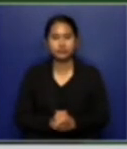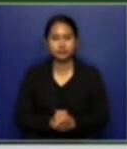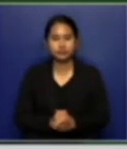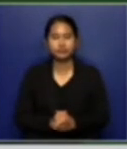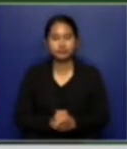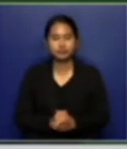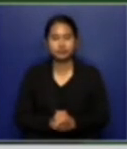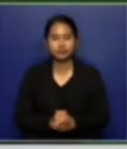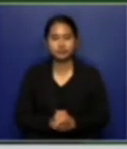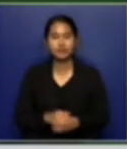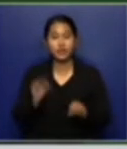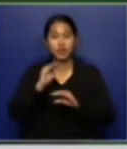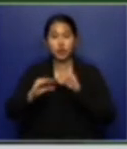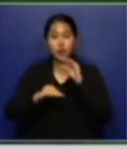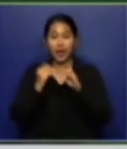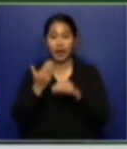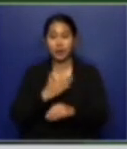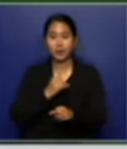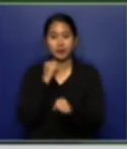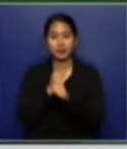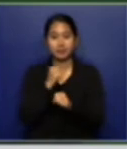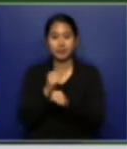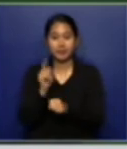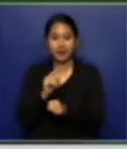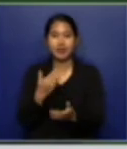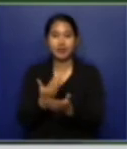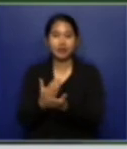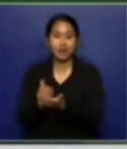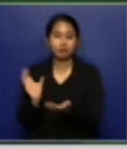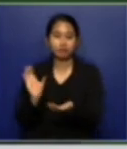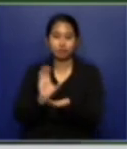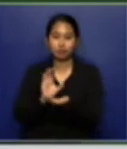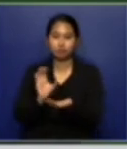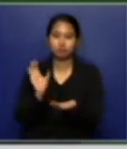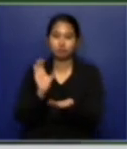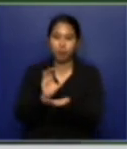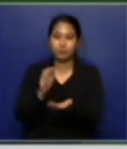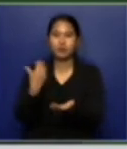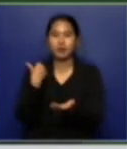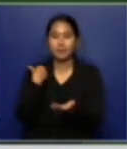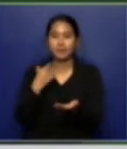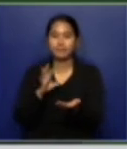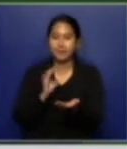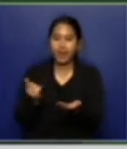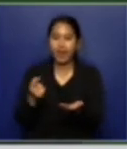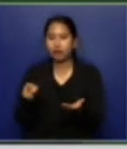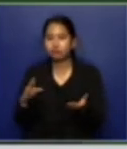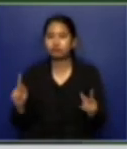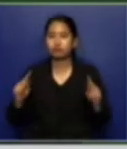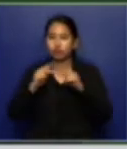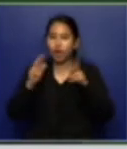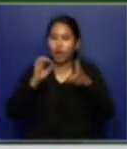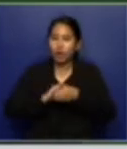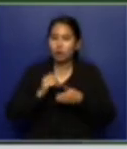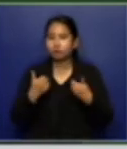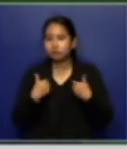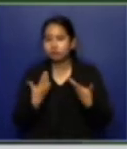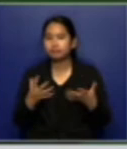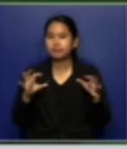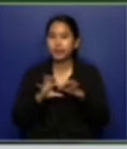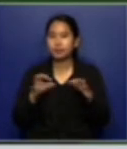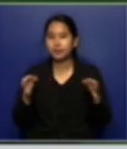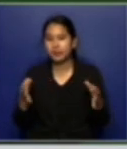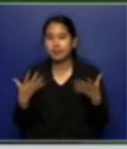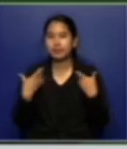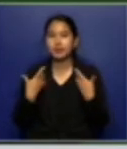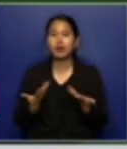นใหญ่นะคะที่เราทำกันอยู่ตรงนี้ก็คือเราใส่งบประมาณเข้าไปอาจจะมีการบูรณาการบ้างไม่มีบ้างแต่เราไม่ได้สนใ